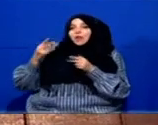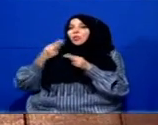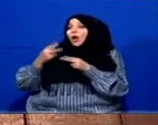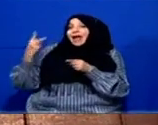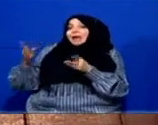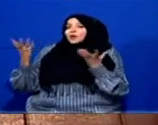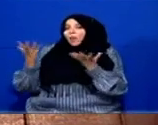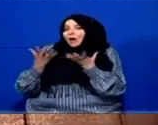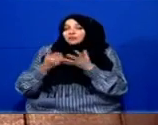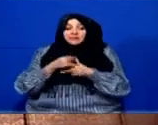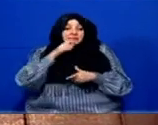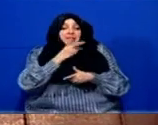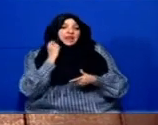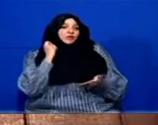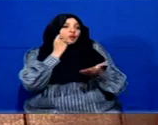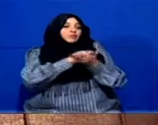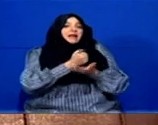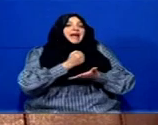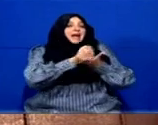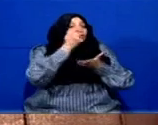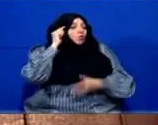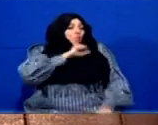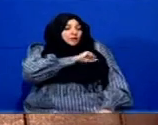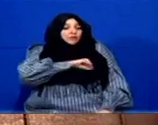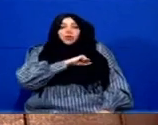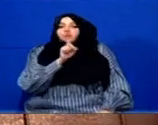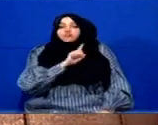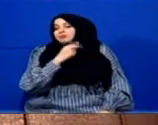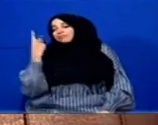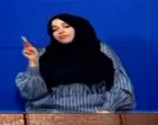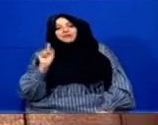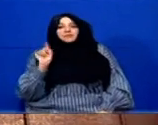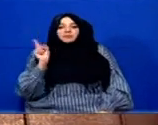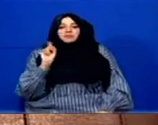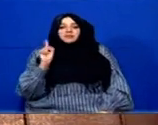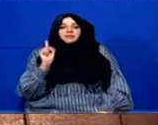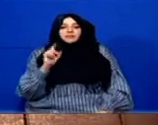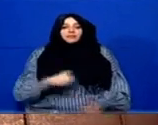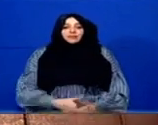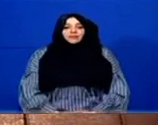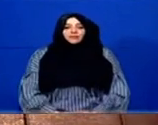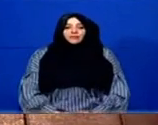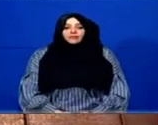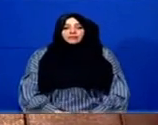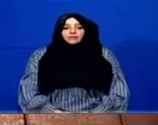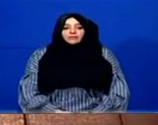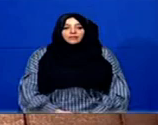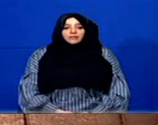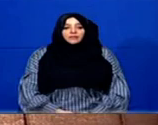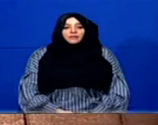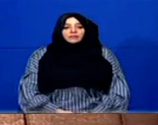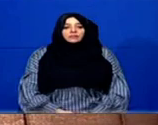ولا نجد مال تعازي في في مكونات التركه وفي عناصرها